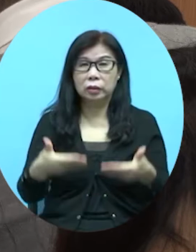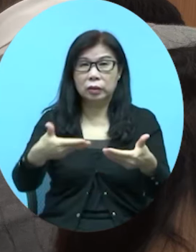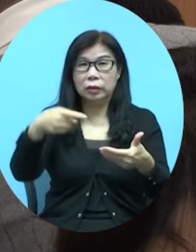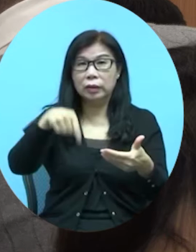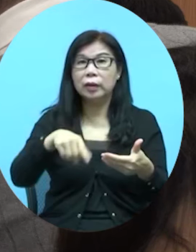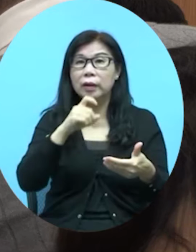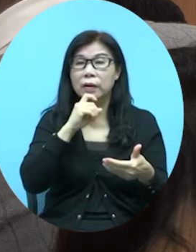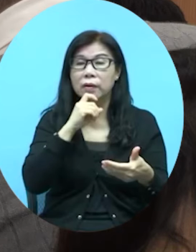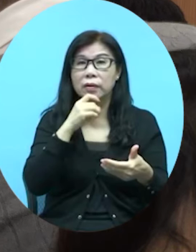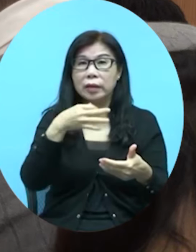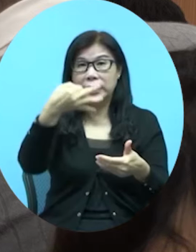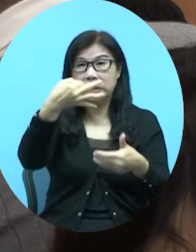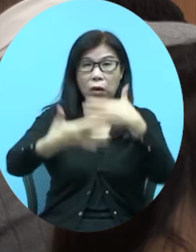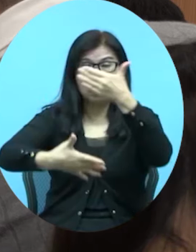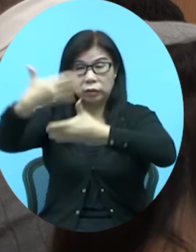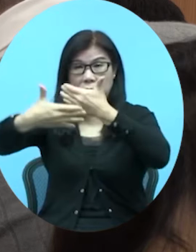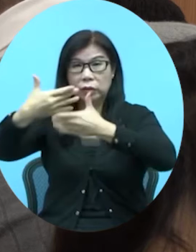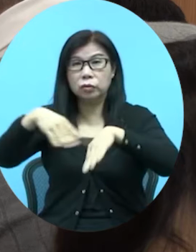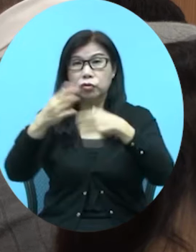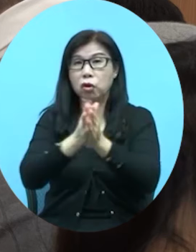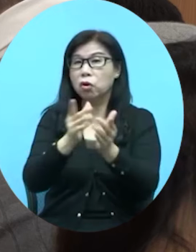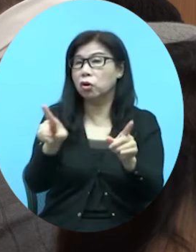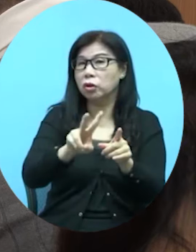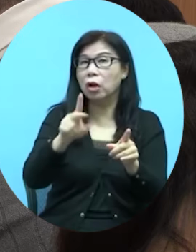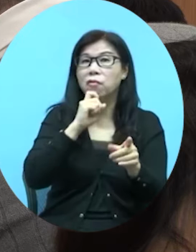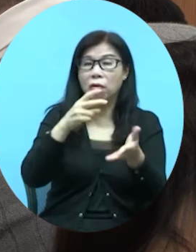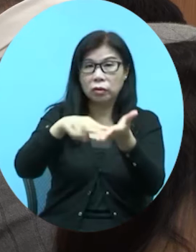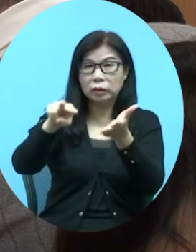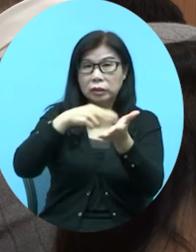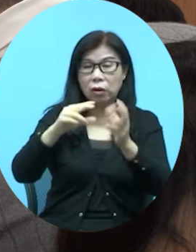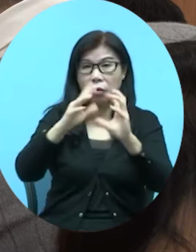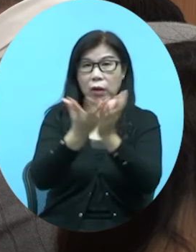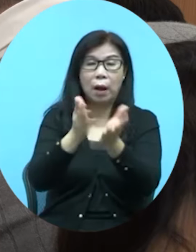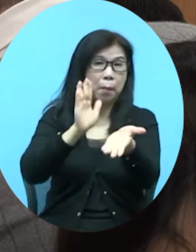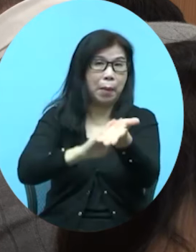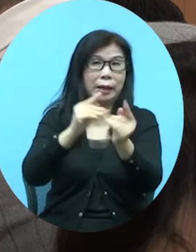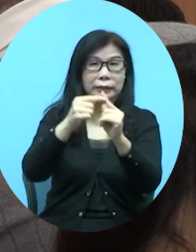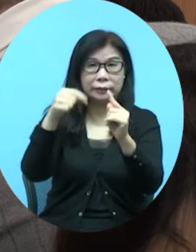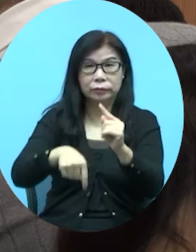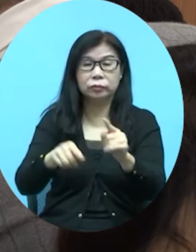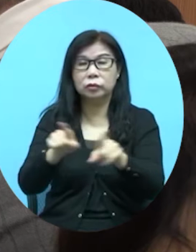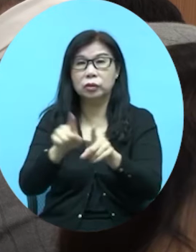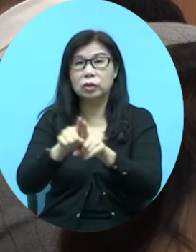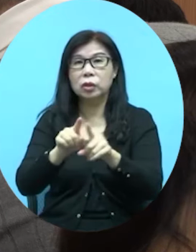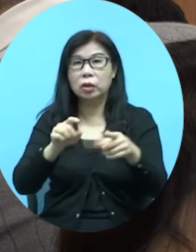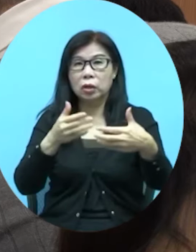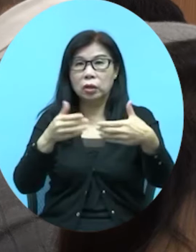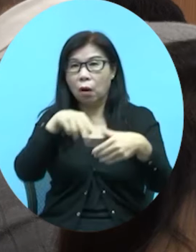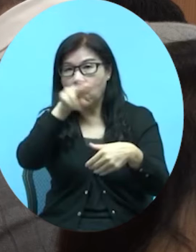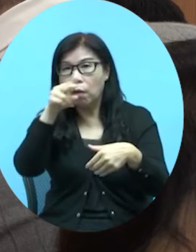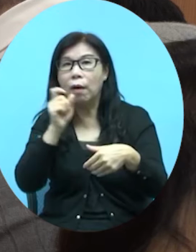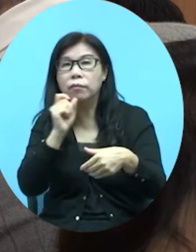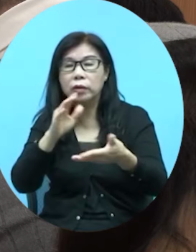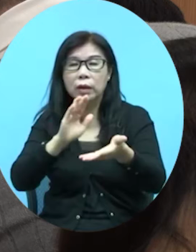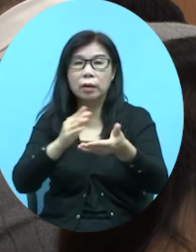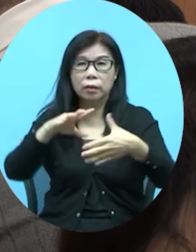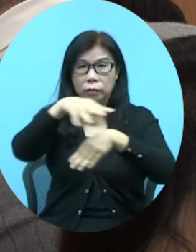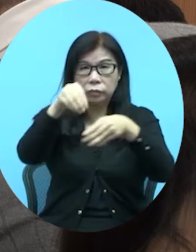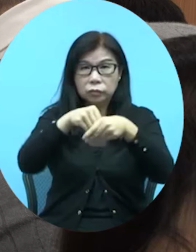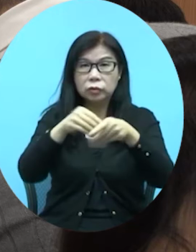有三个大厦其实也同时有跳舞群组的患者以及一些源头不平的方案包括